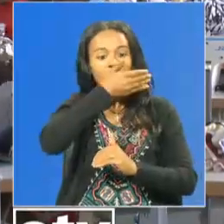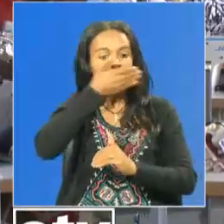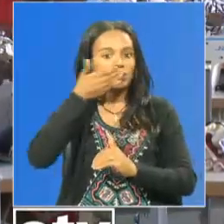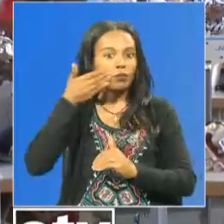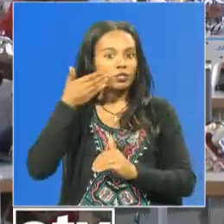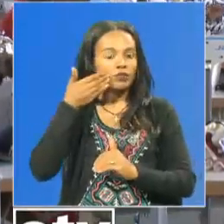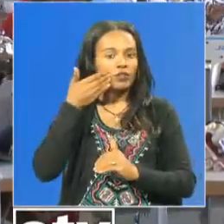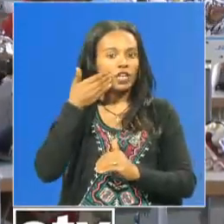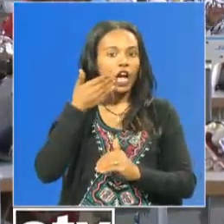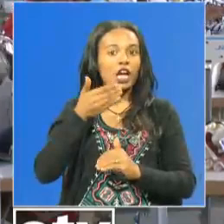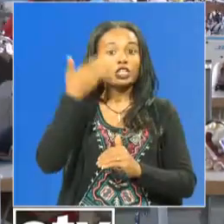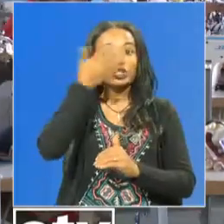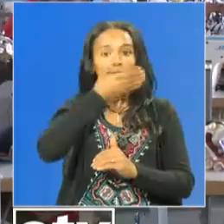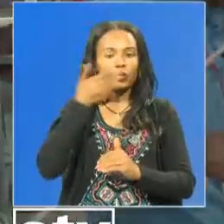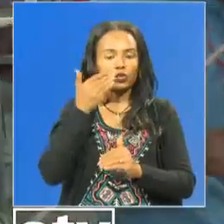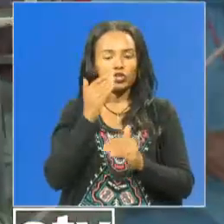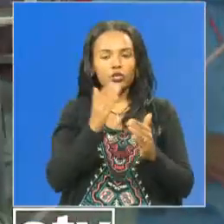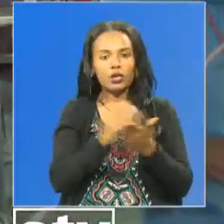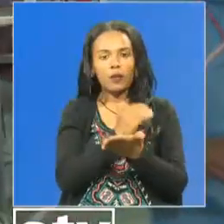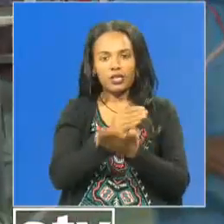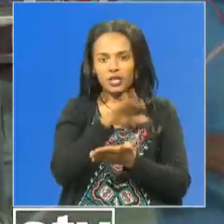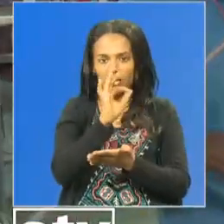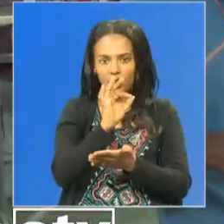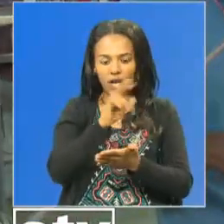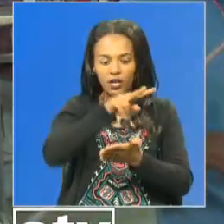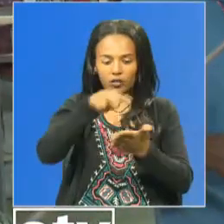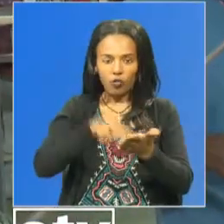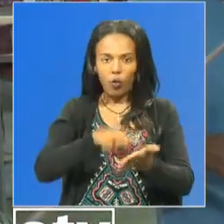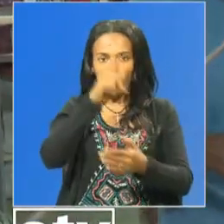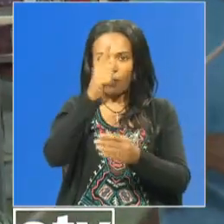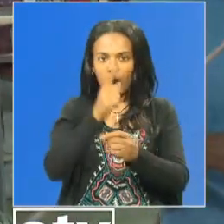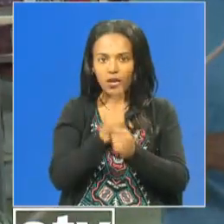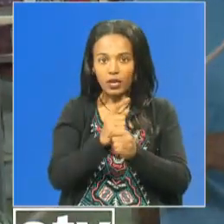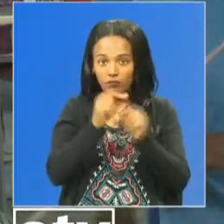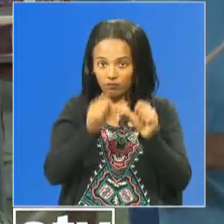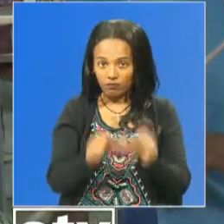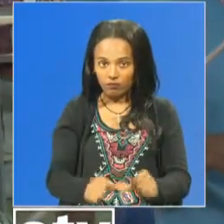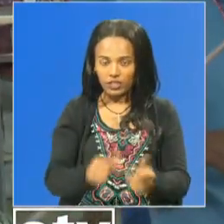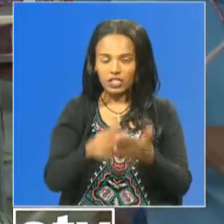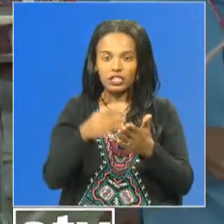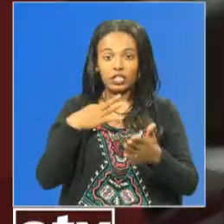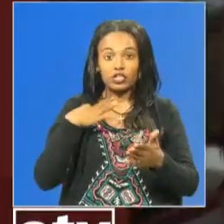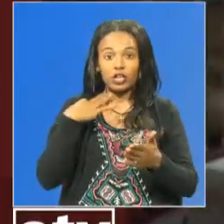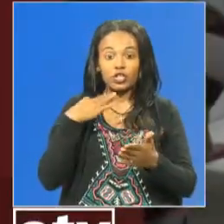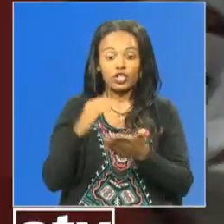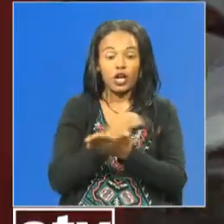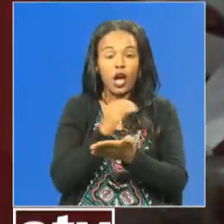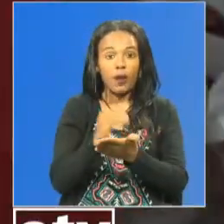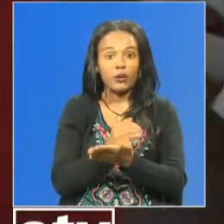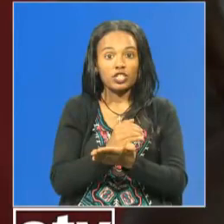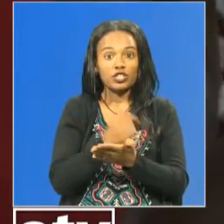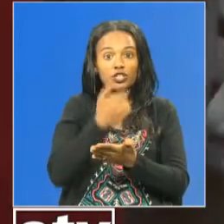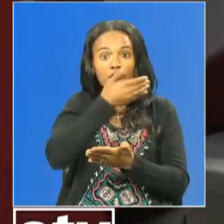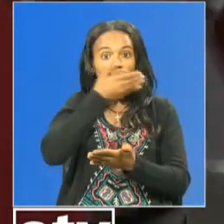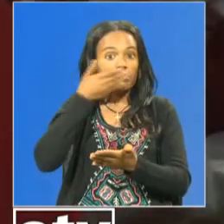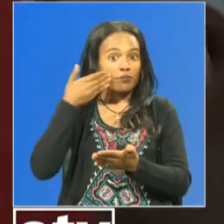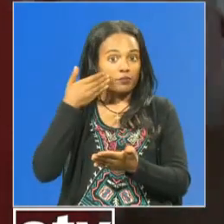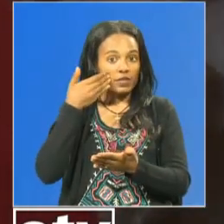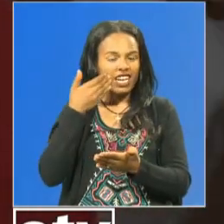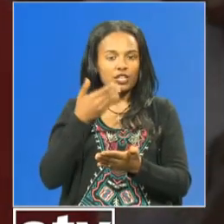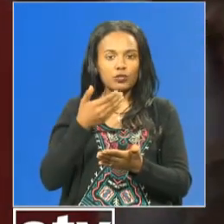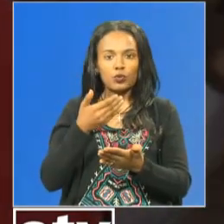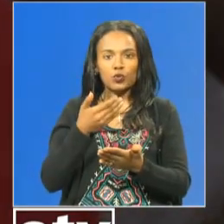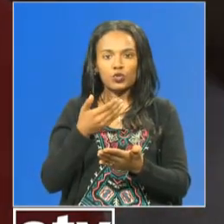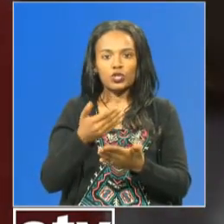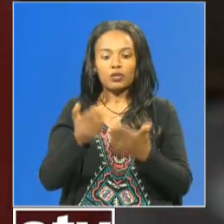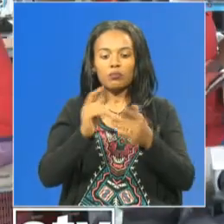መሸፈኛ ጭንብሎችን እያመረተ ይገኛል። ከተቋቋመ 1 ዓመት የሆነው ይህ የጨርቃጨርቅ አምራች ፋብሪካም የአፍና አፍንጫ መሸፈኛ